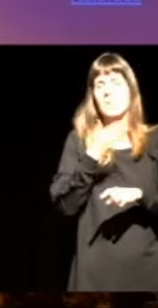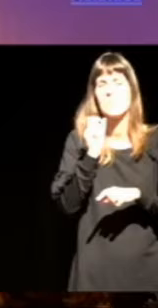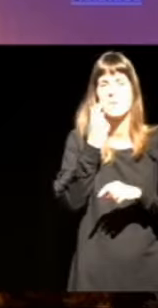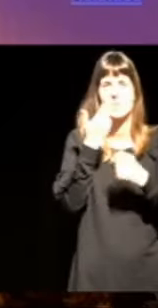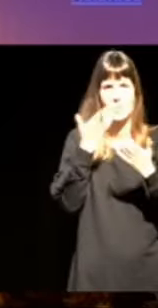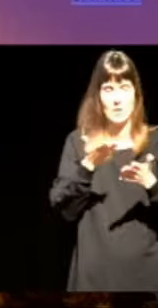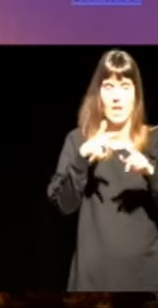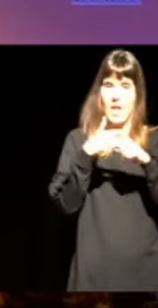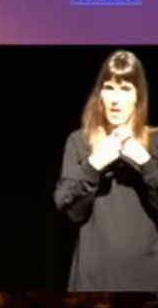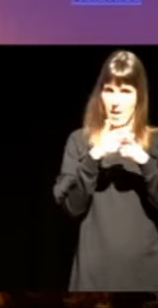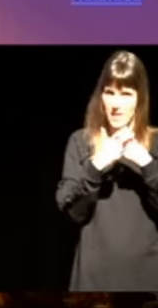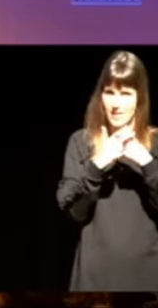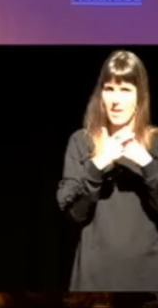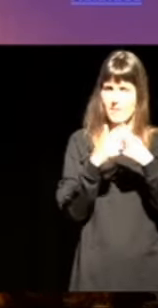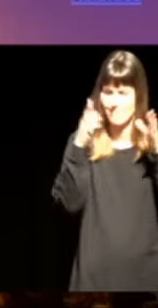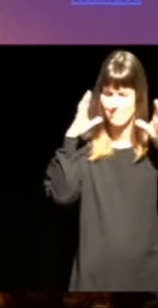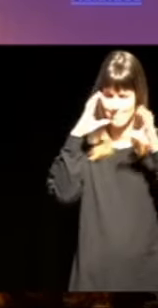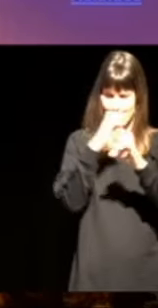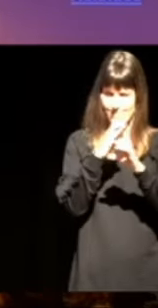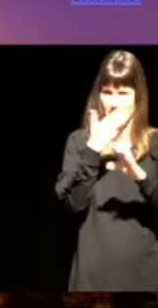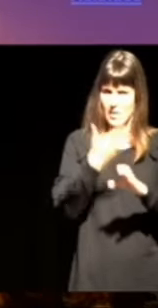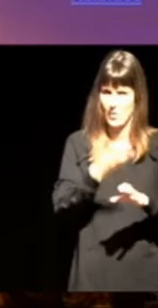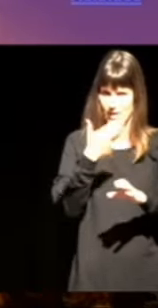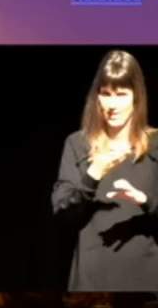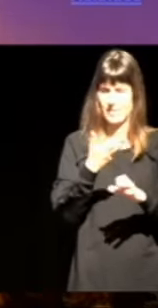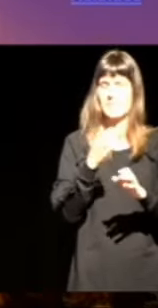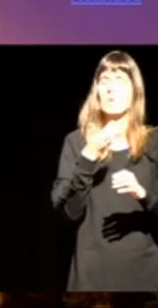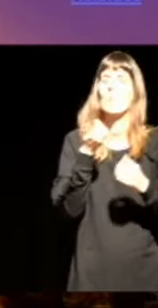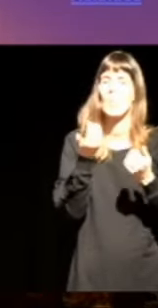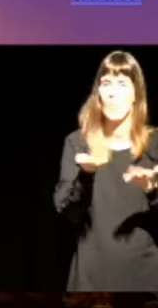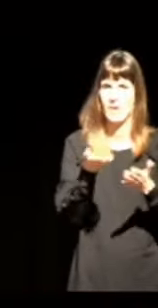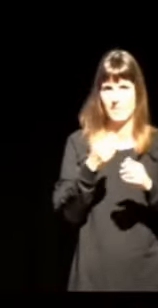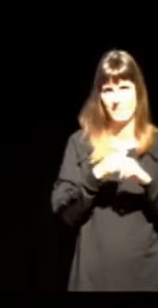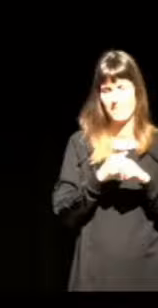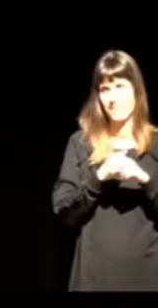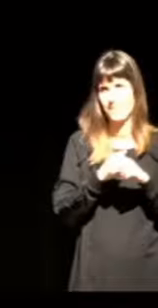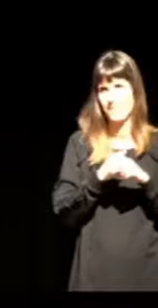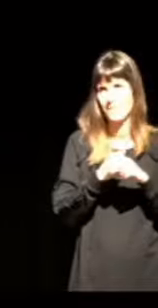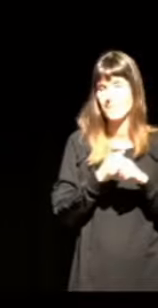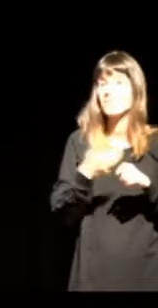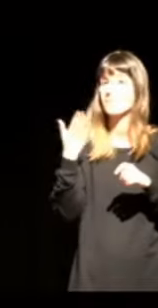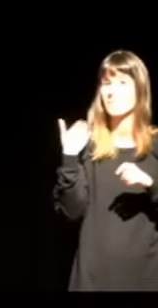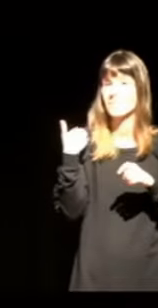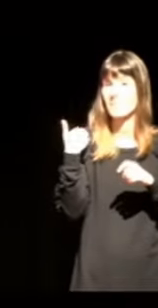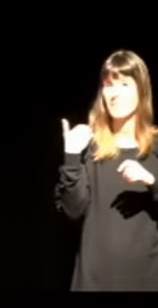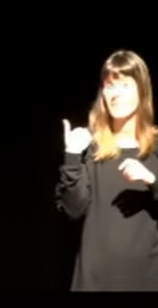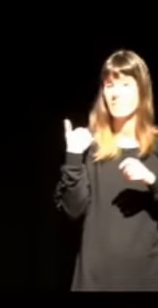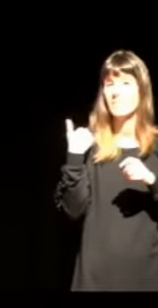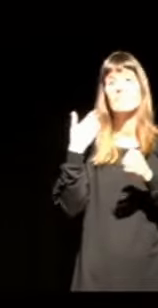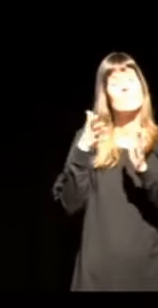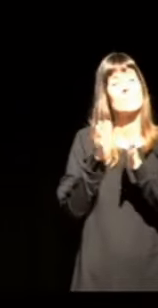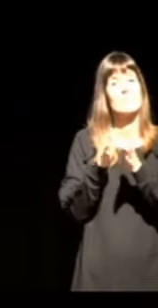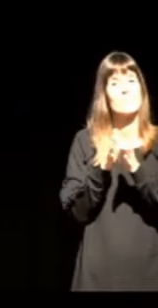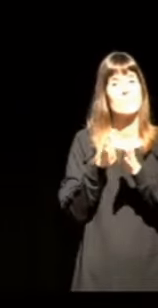lan tresna honen mamia, adierazu nahi dizutena. Bueno, lehen luzia eta aipatu du, azaldu du,